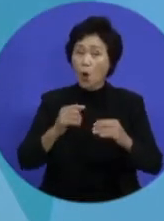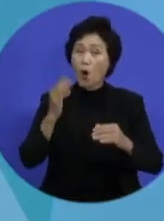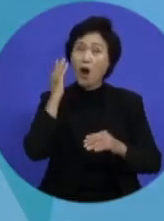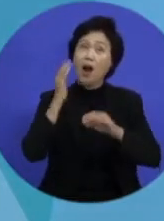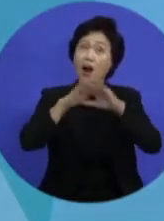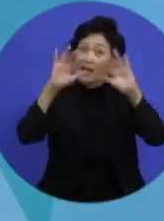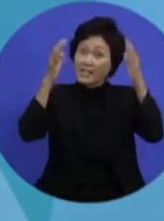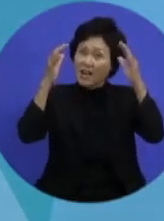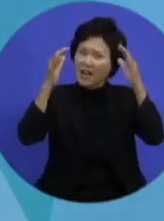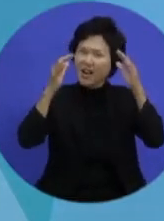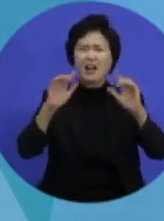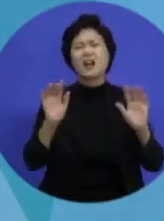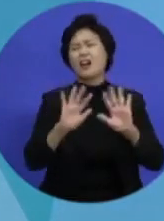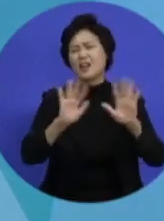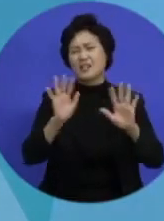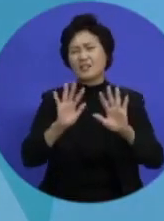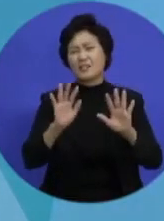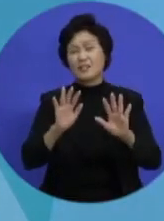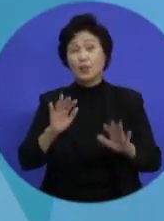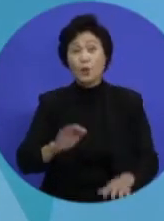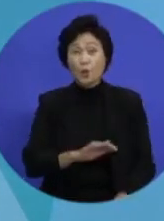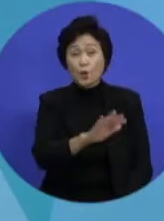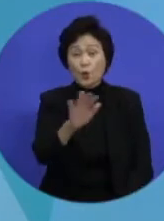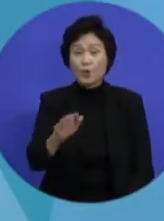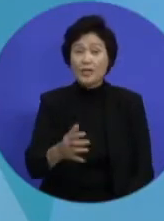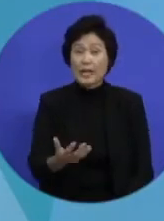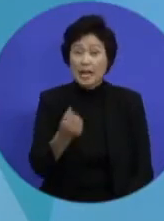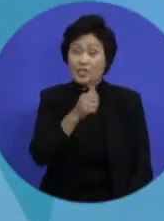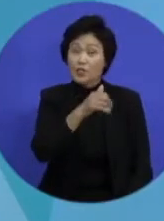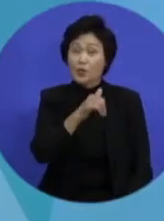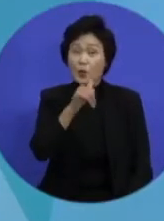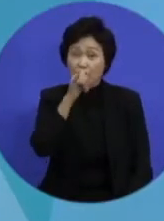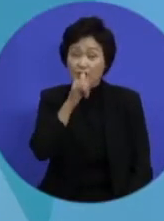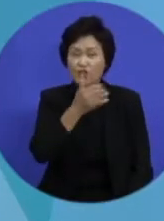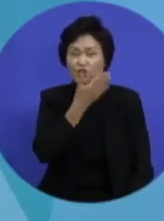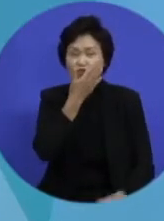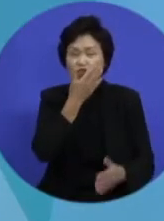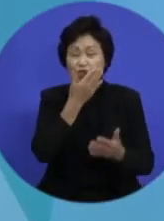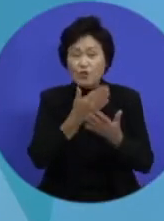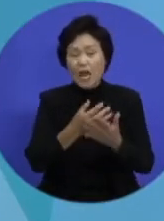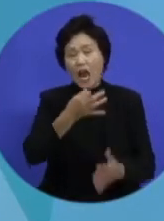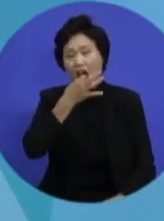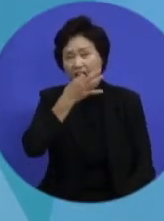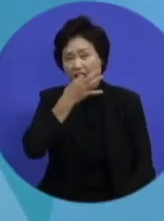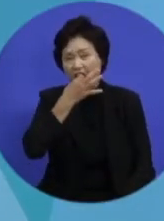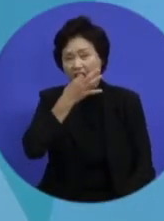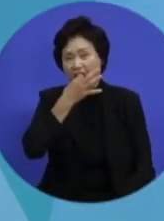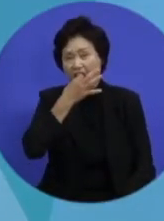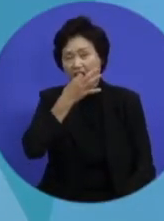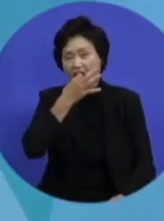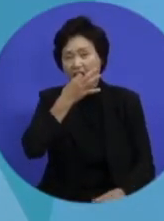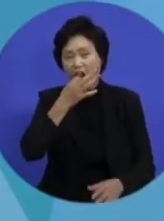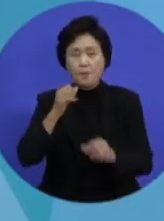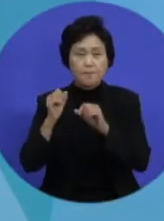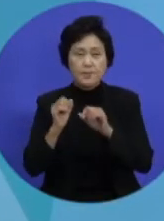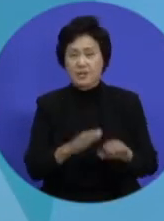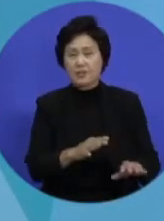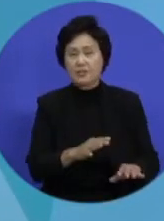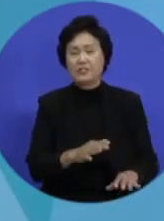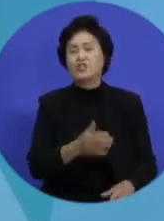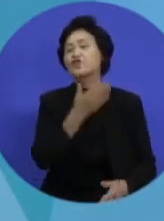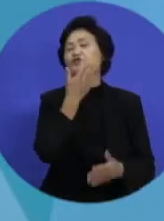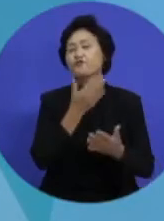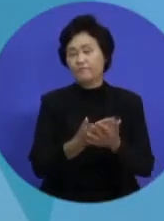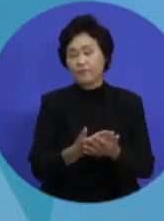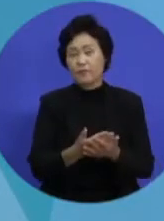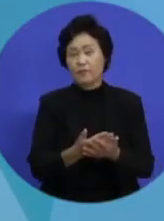이곳에 이루어져야 한다면 네. 우리가 가지고 있는 가장 중요한 욕심을 내려놓는 것이 필요하다고 생각합니다. 우리나라의